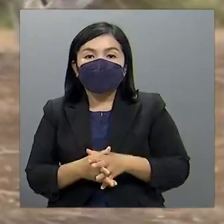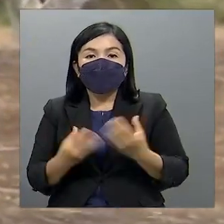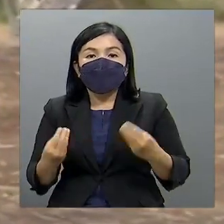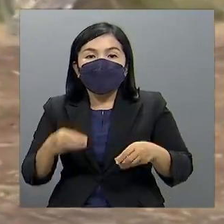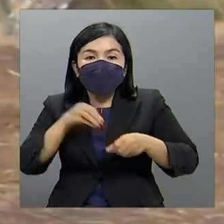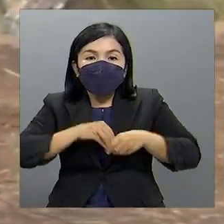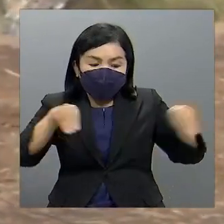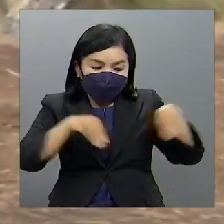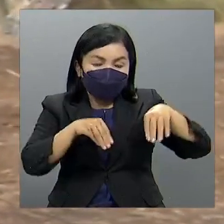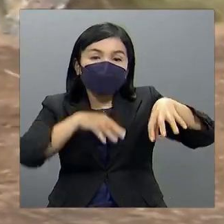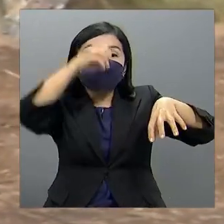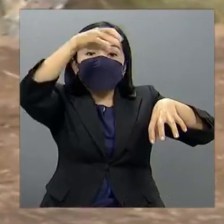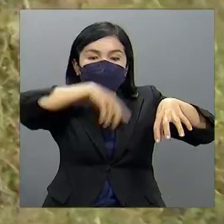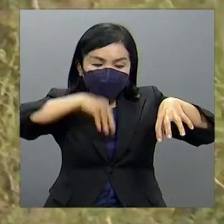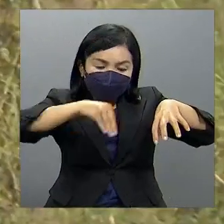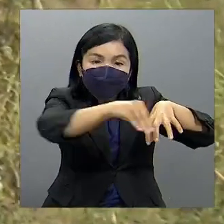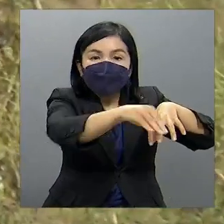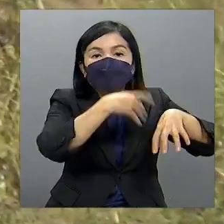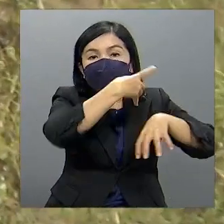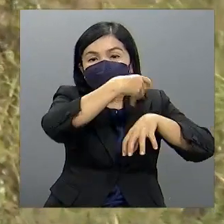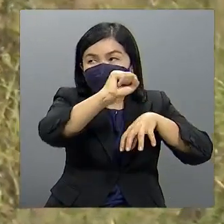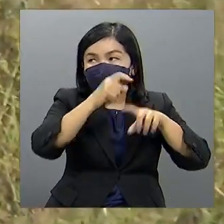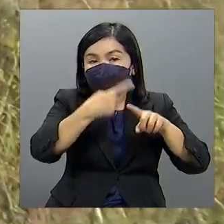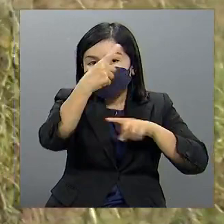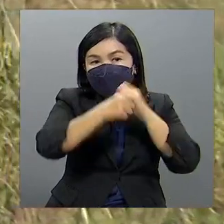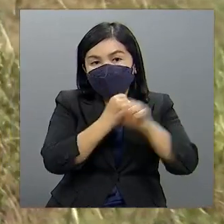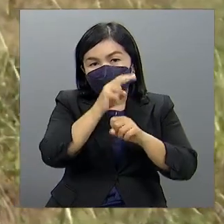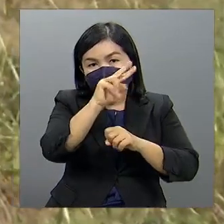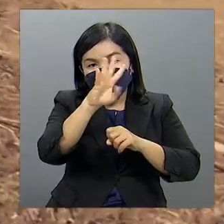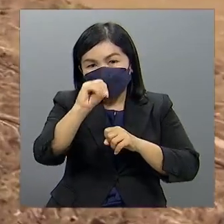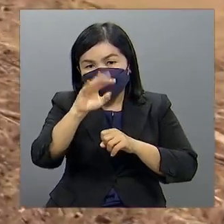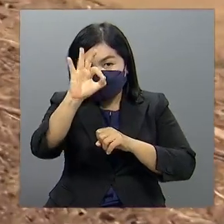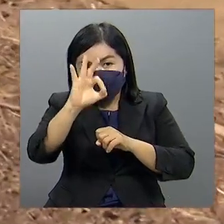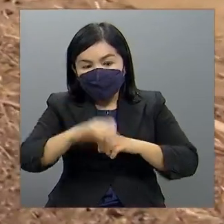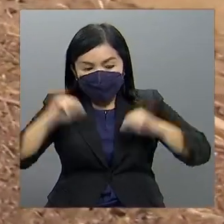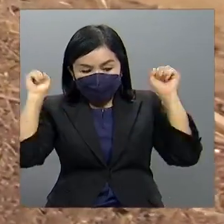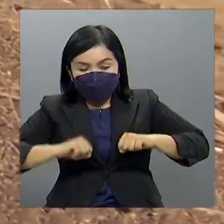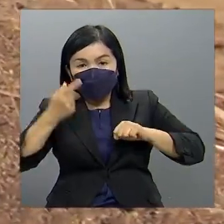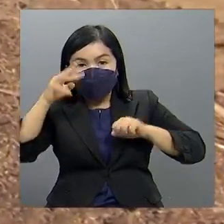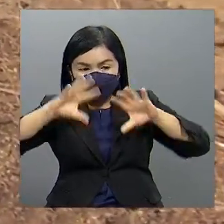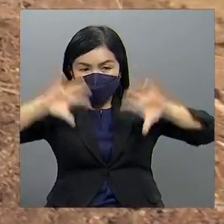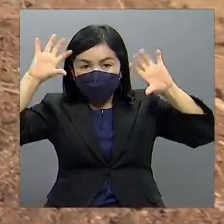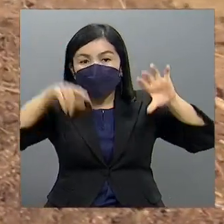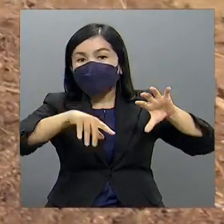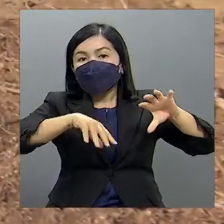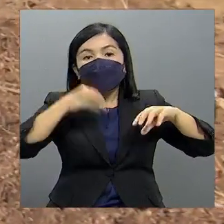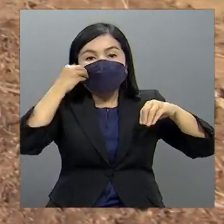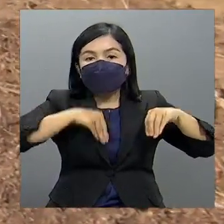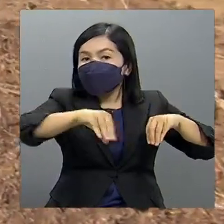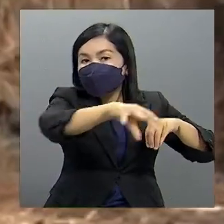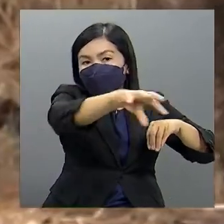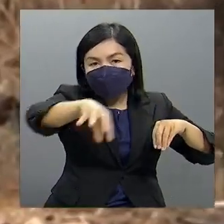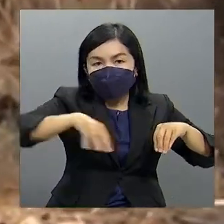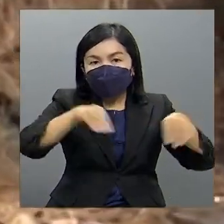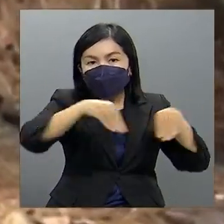ฟ้าแม่เมาะค่ะ 10มกราคม2549มีมติคณะรัฐมนตรีให้ย้ายชาวบ้านทั้ง 4หมู่บ้านคือที่บ้านห้วย